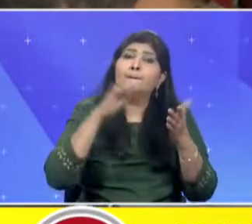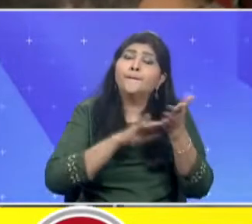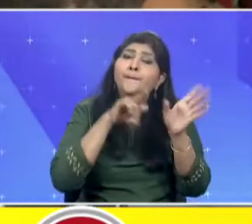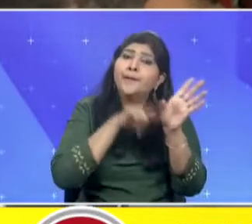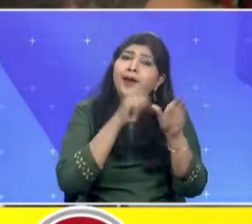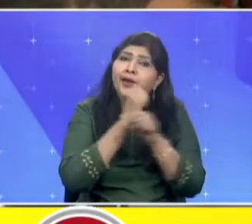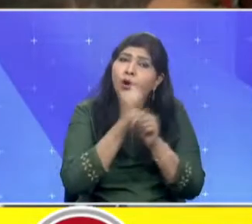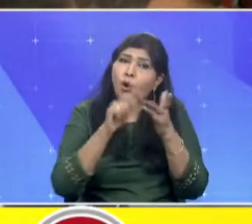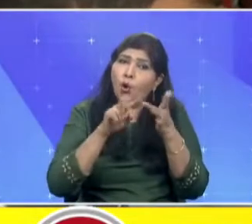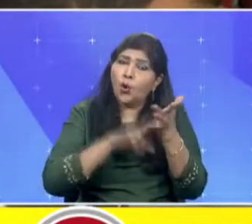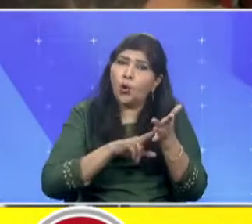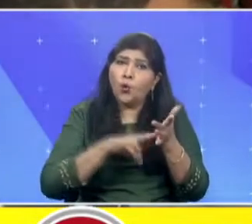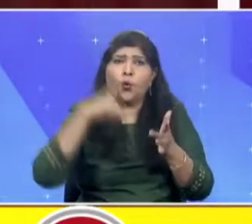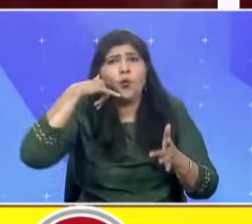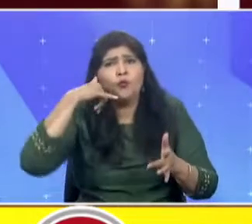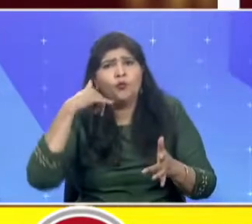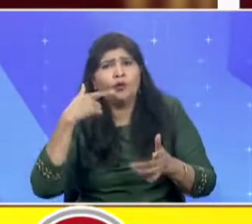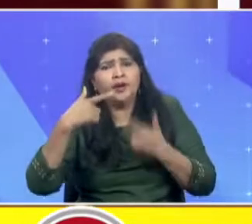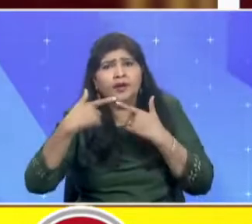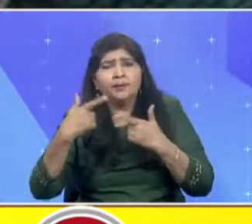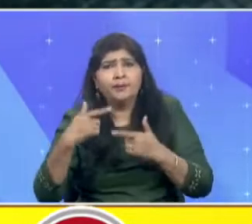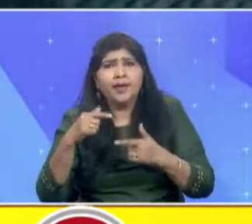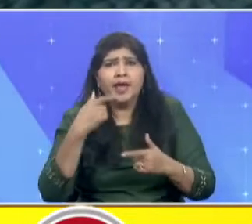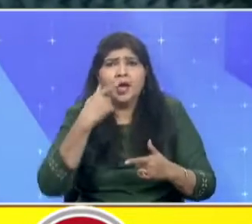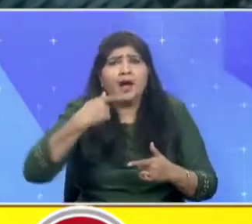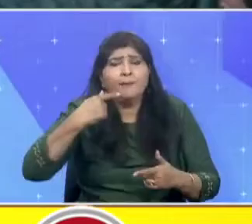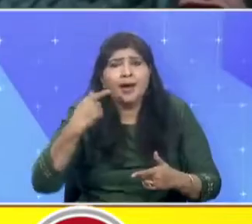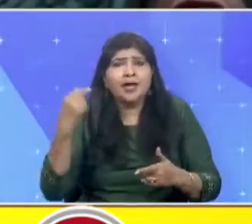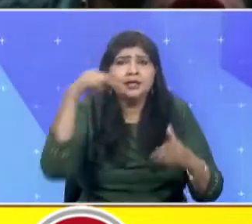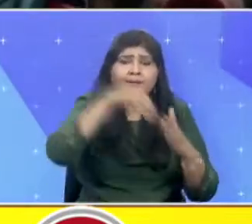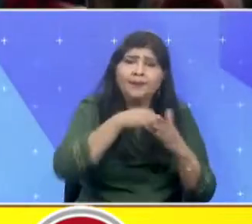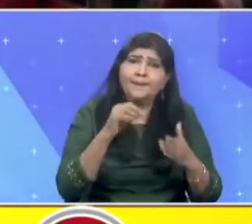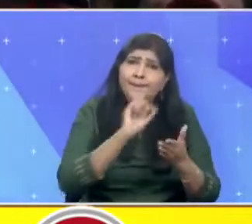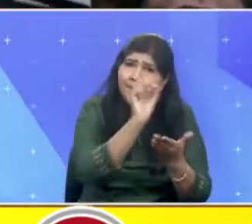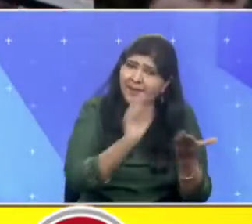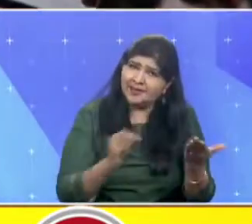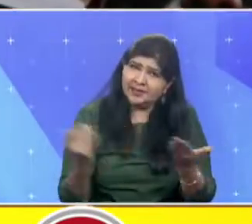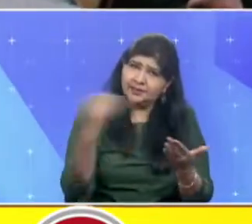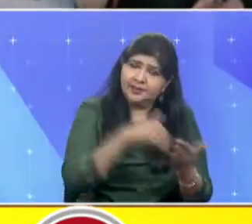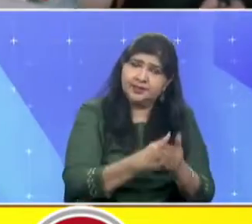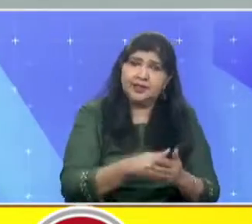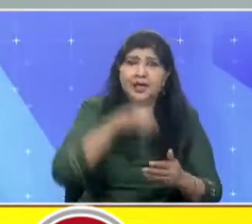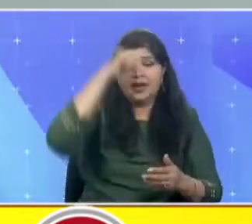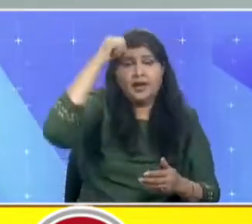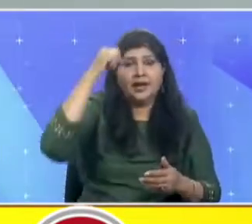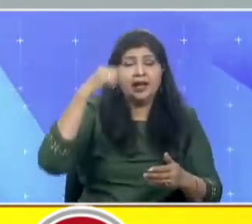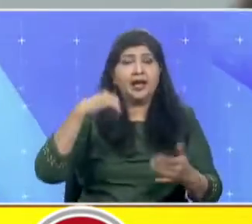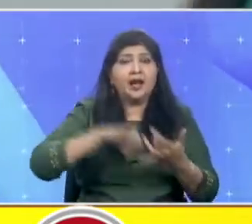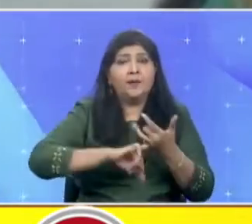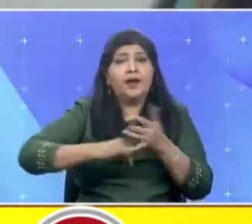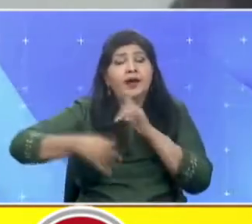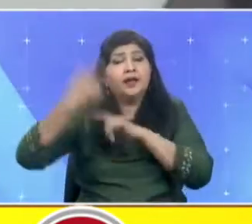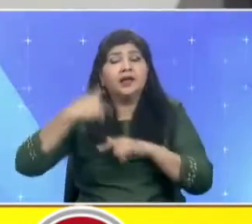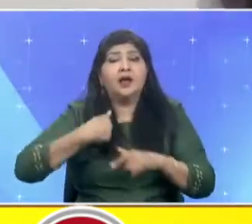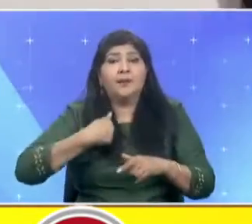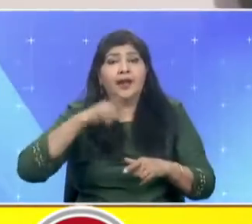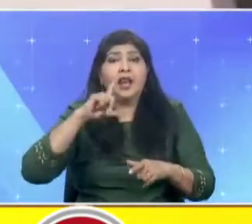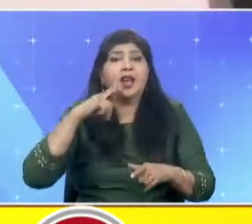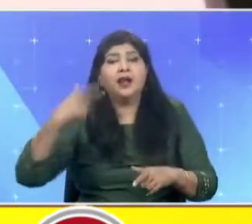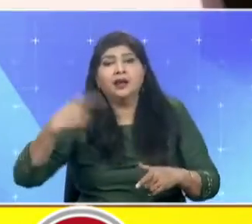पर ऑडियो मैसेज भी भेजते हैं। भारत की संस्कृति, हमारी